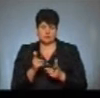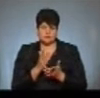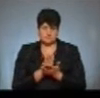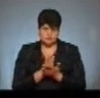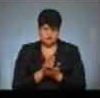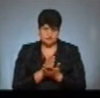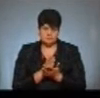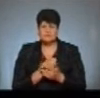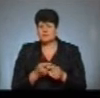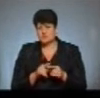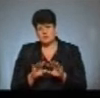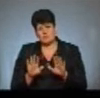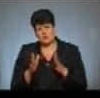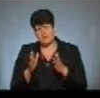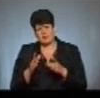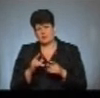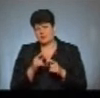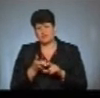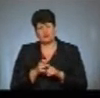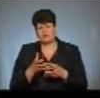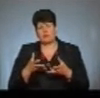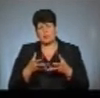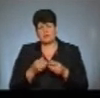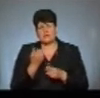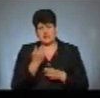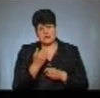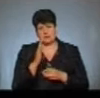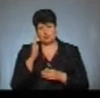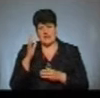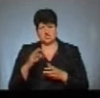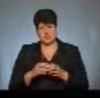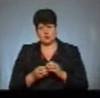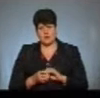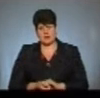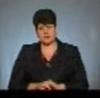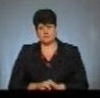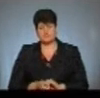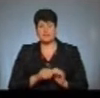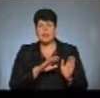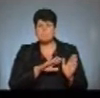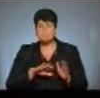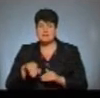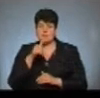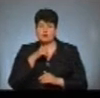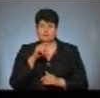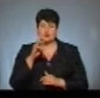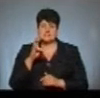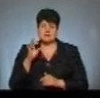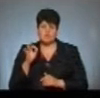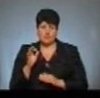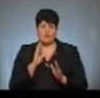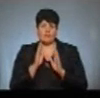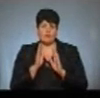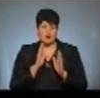такі моменти не особливо вплинуть на її подальші результати. Після пробного ЗНО в мережі